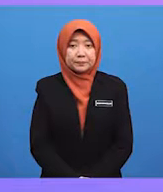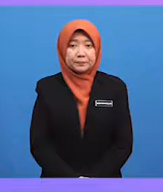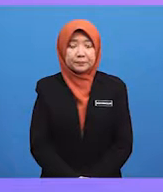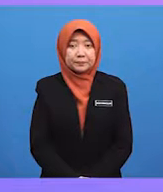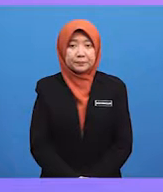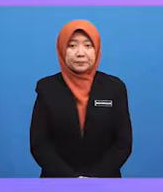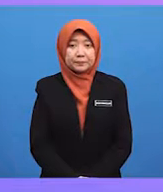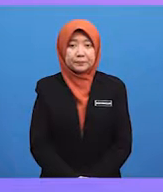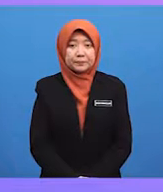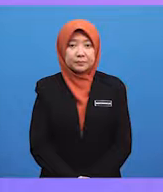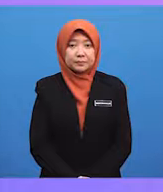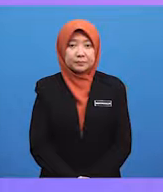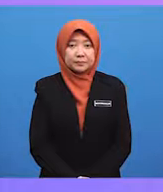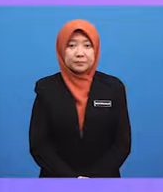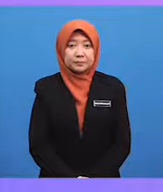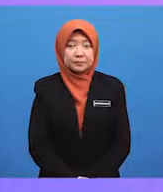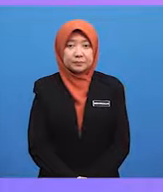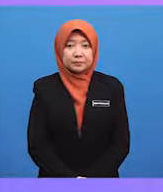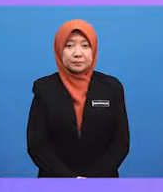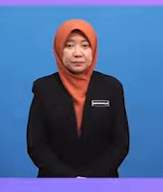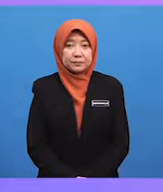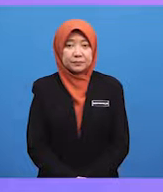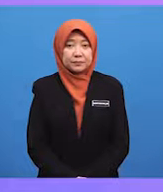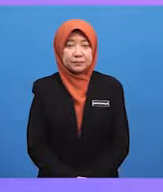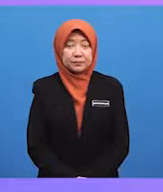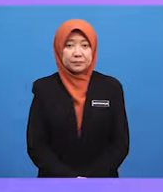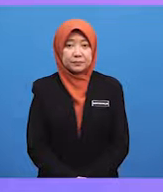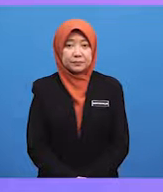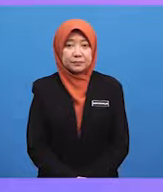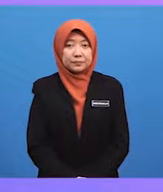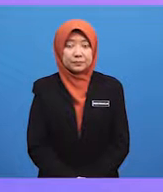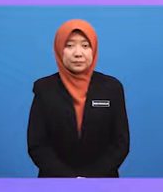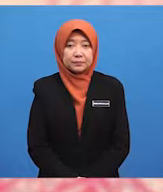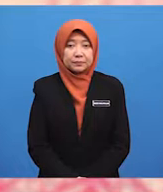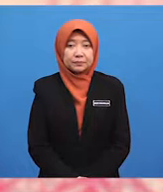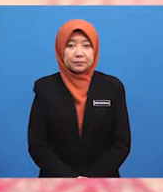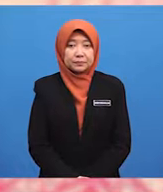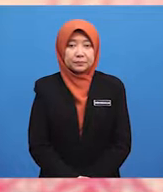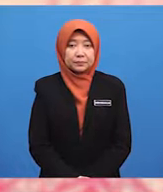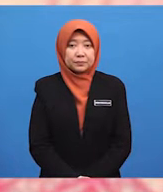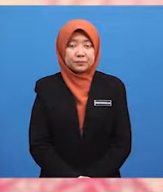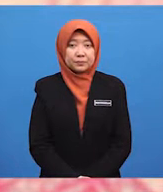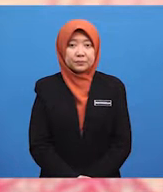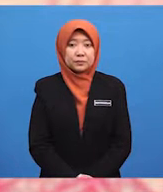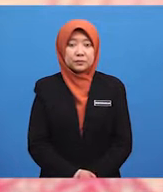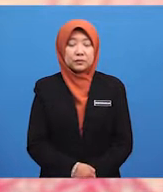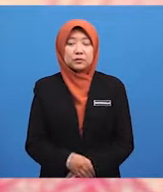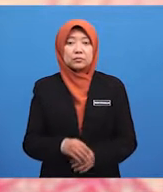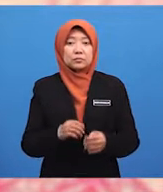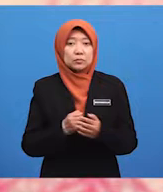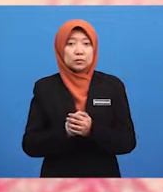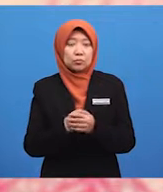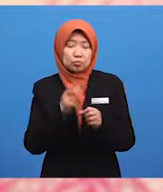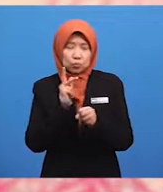ما اعبد لكم دينكم ولي دين. Betapa teguhnya